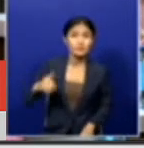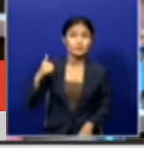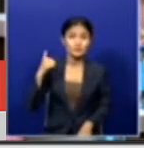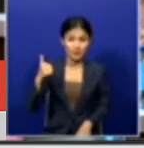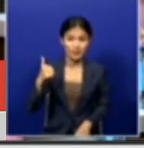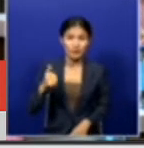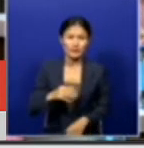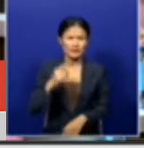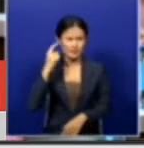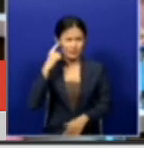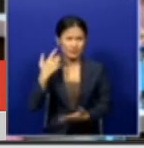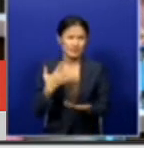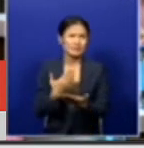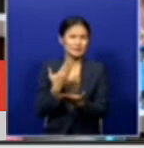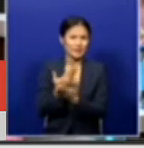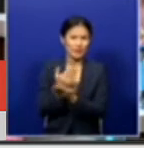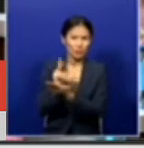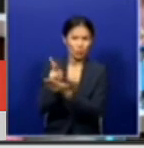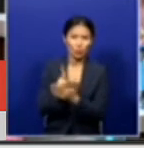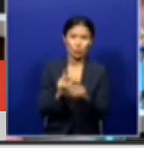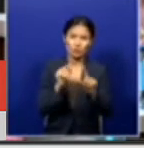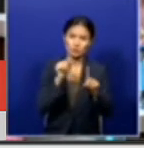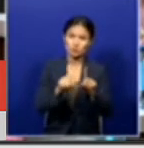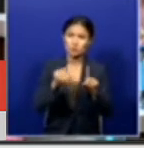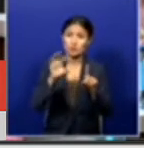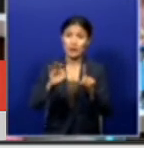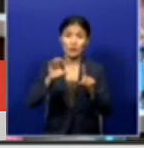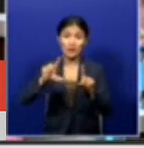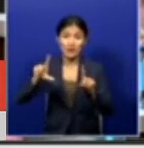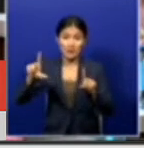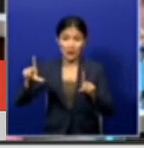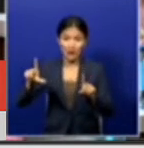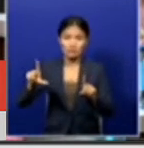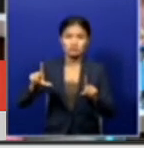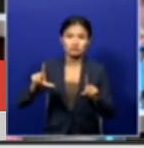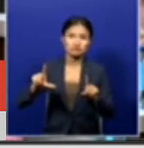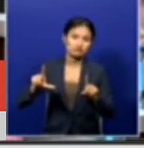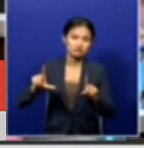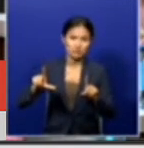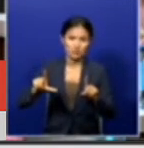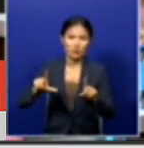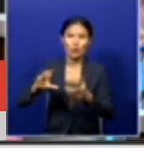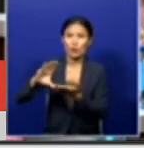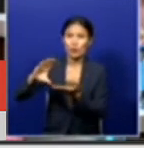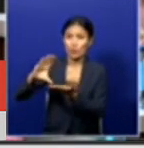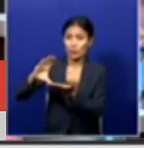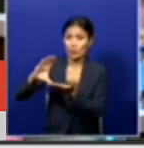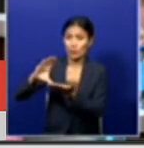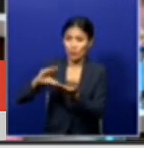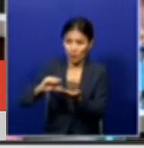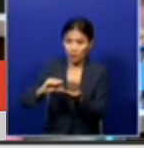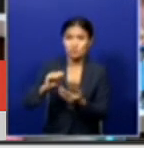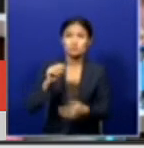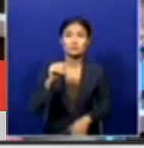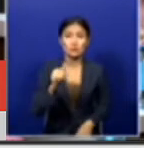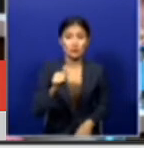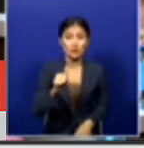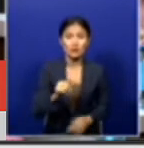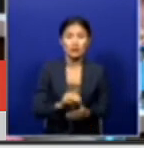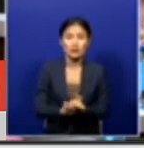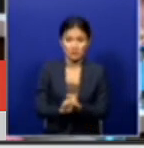กว่า 1.9 ล้านล้านบาทภาระเงินกู้ของประเทศชาติและประชาชนก็จะน้อยล